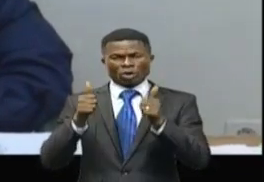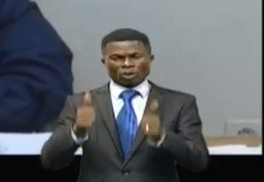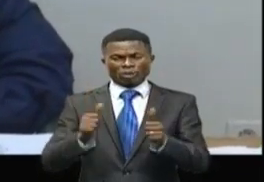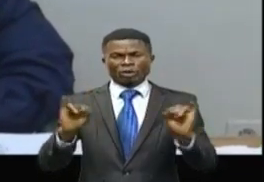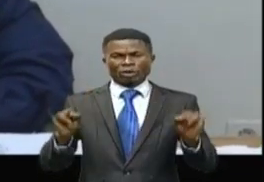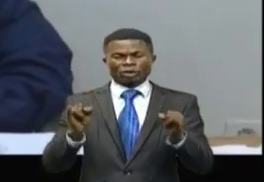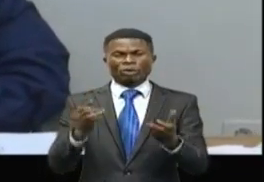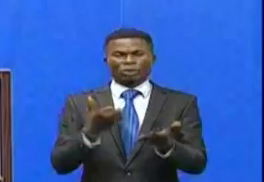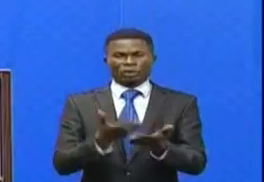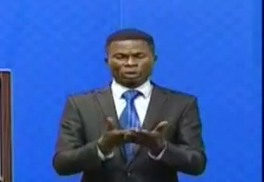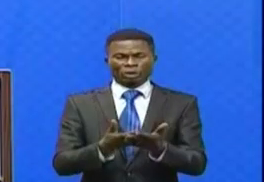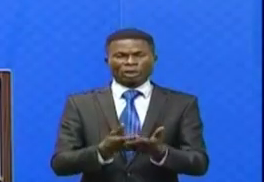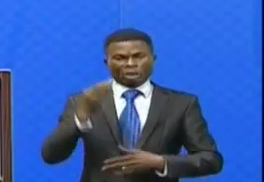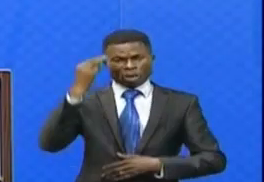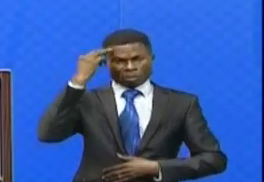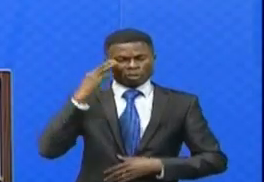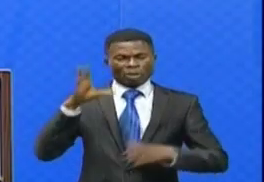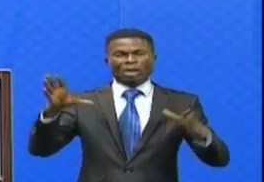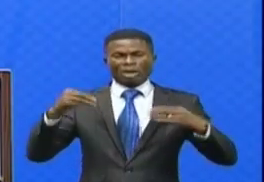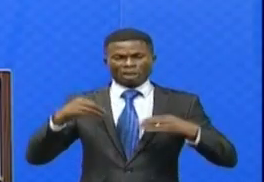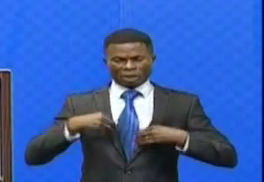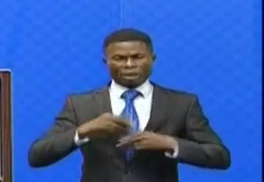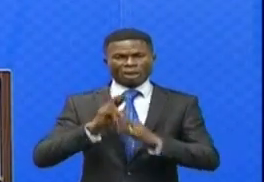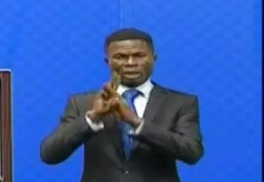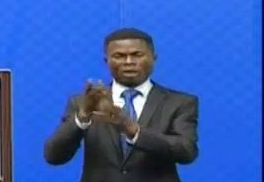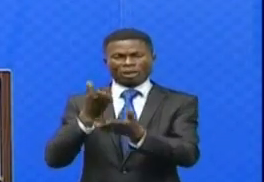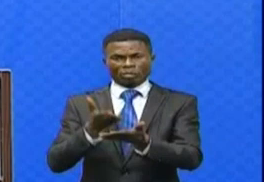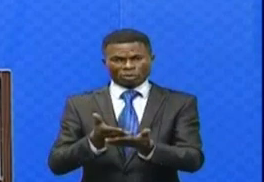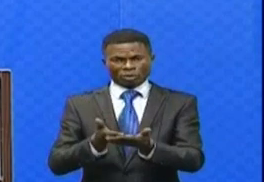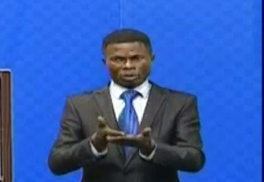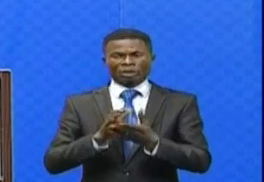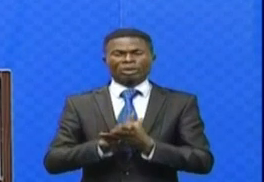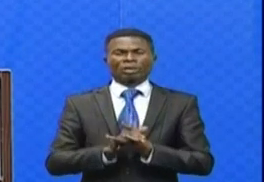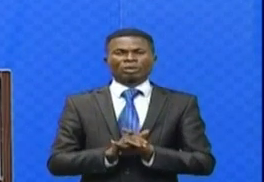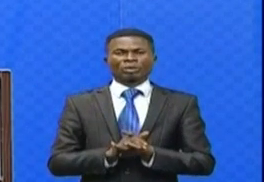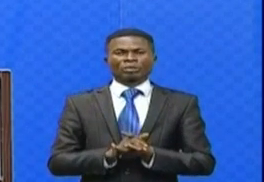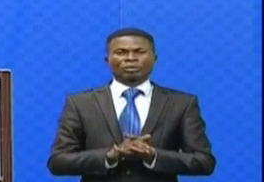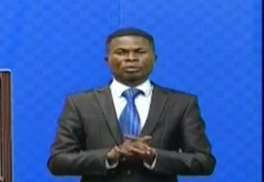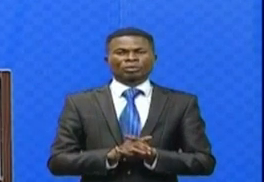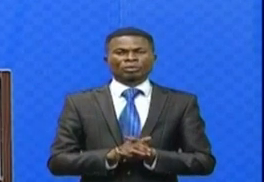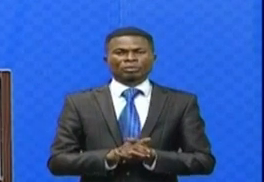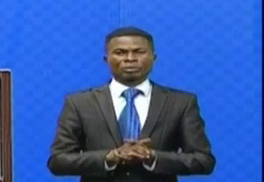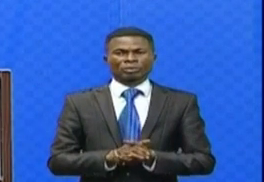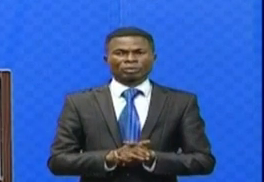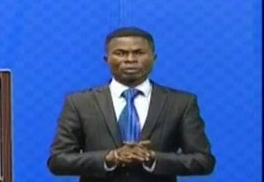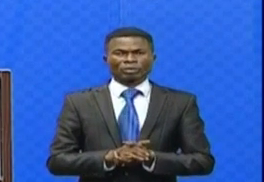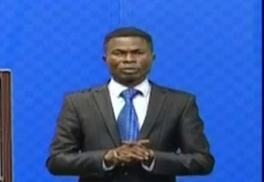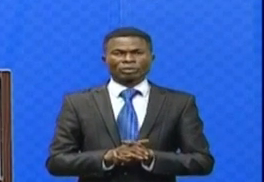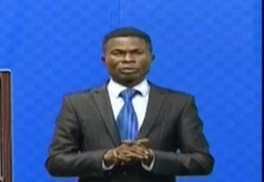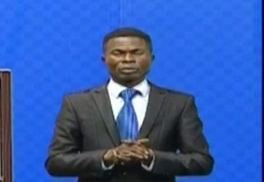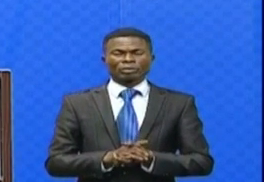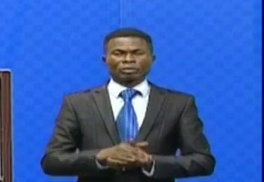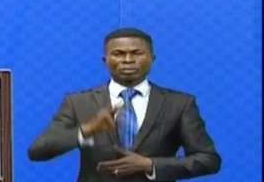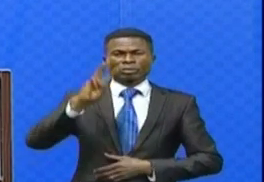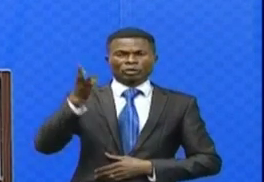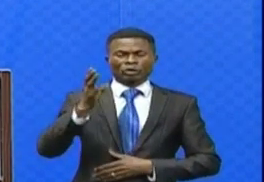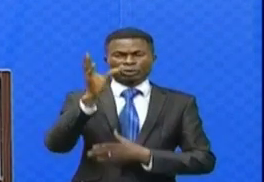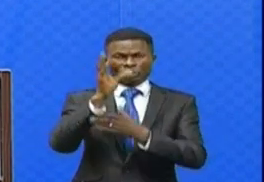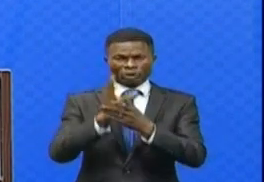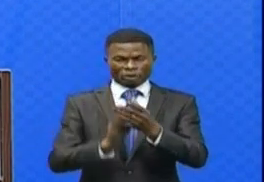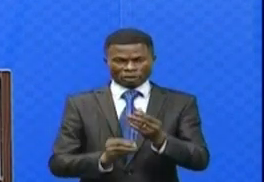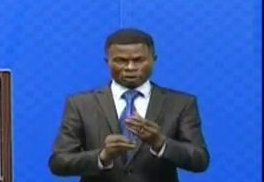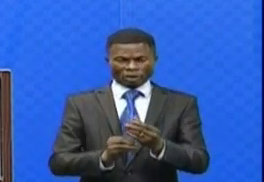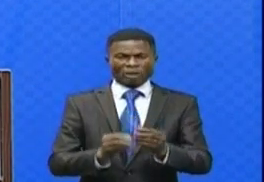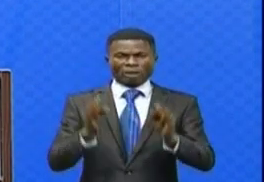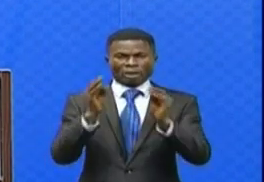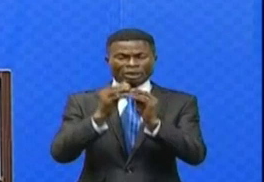jeux le conseil a pris acte on ne sera pas au troisième chapitre du conseil des